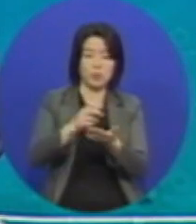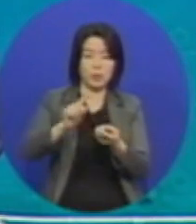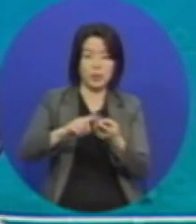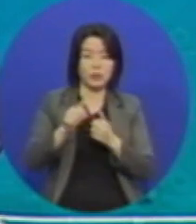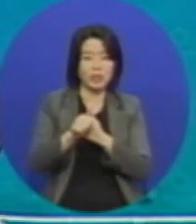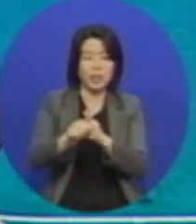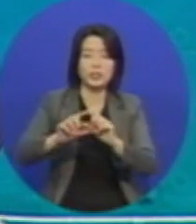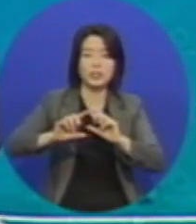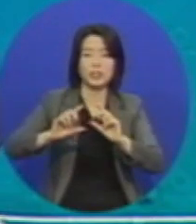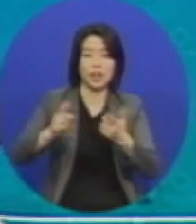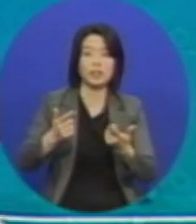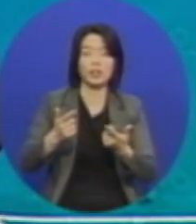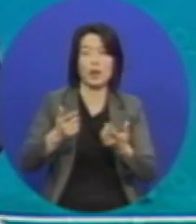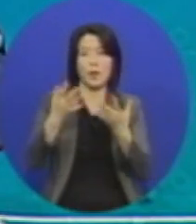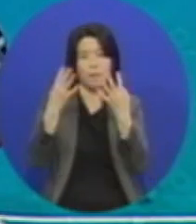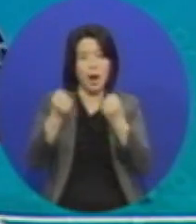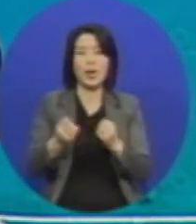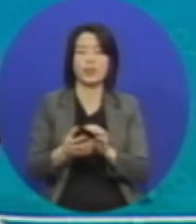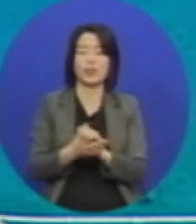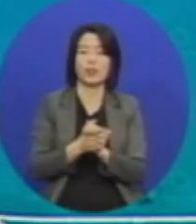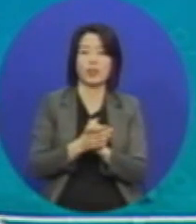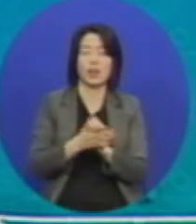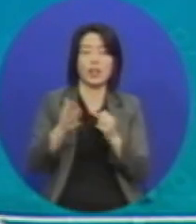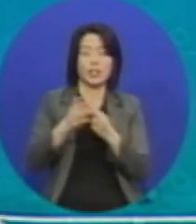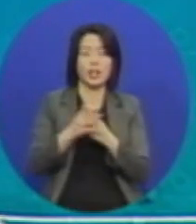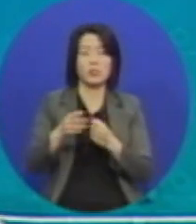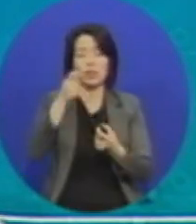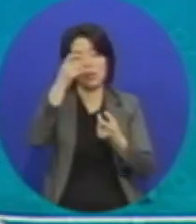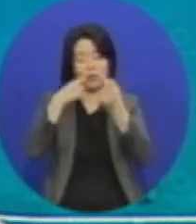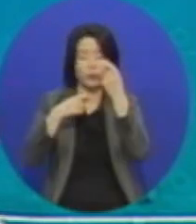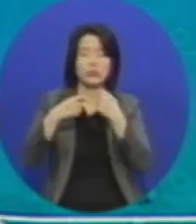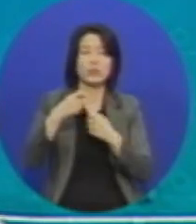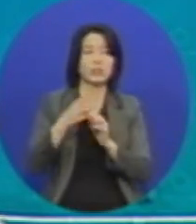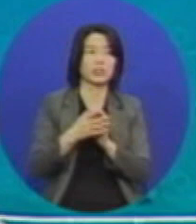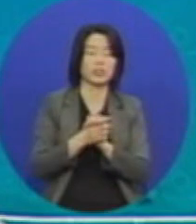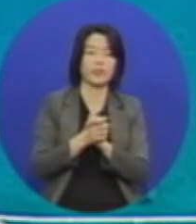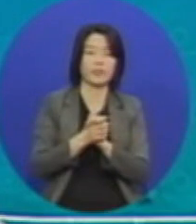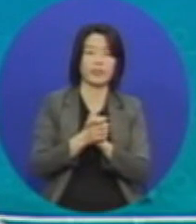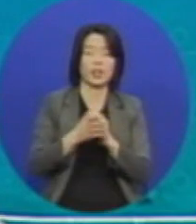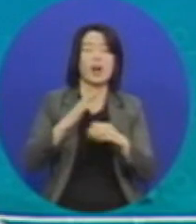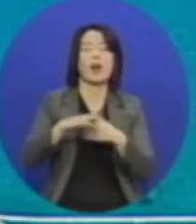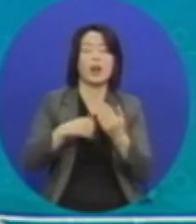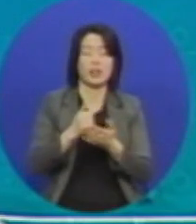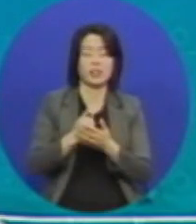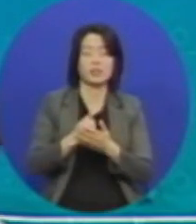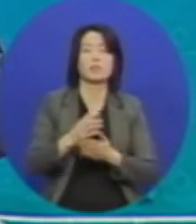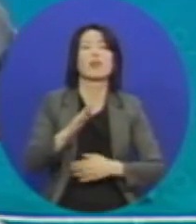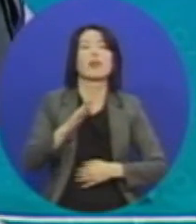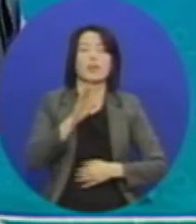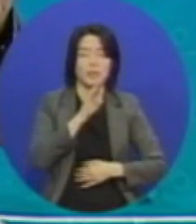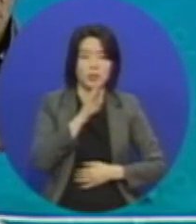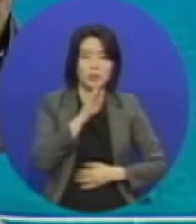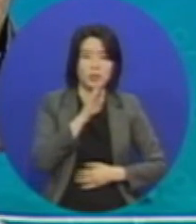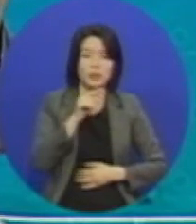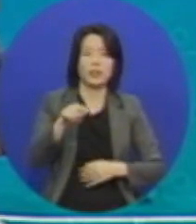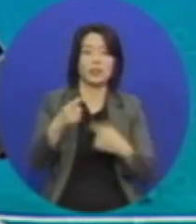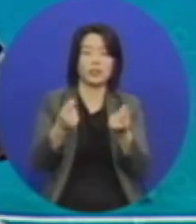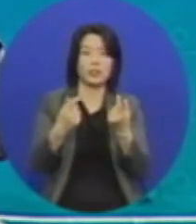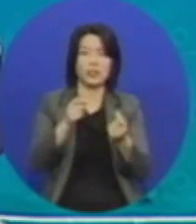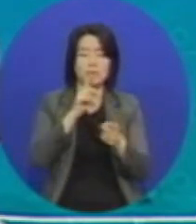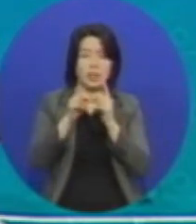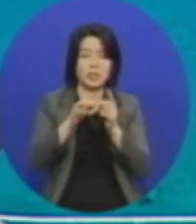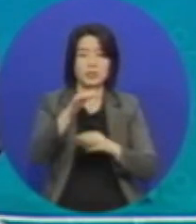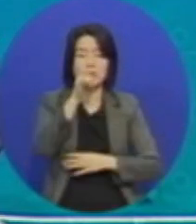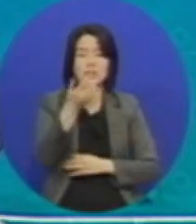거예요 그저 그들이 끓여서 오른 거예요 1 아니 우리가 그래서 그랬군요 하나님이 그렇게 말씀하셨는데